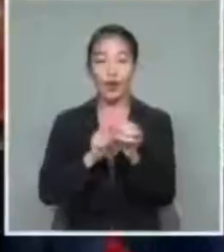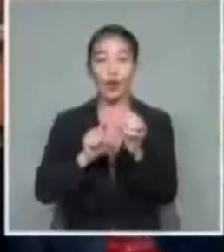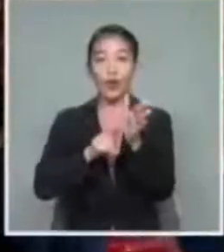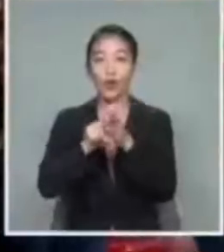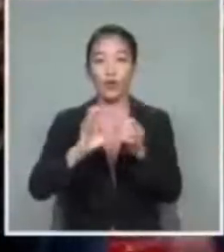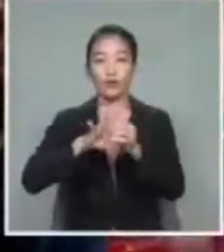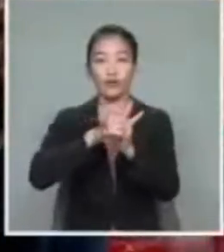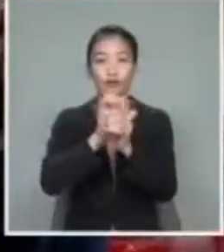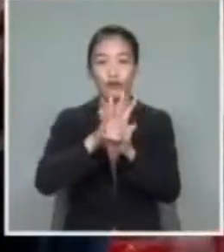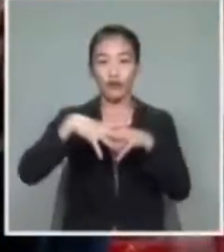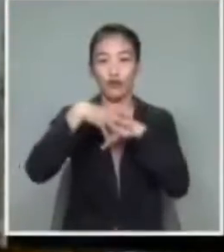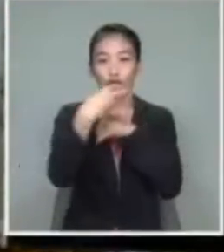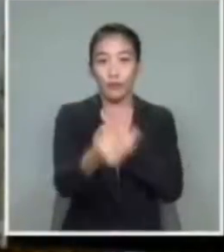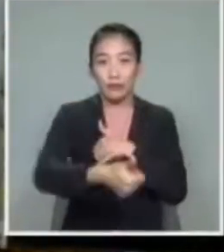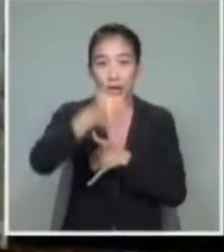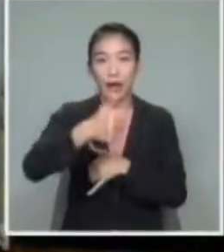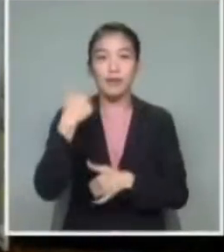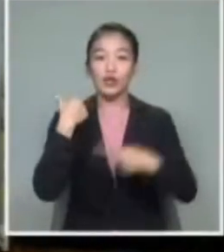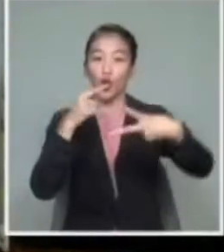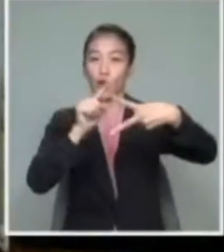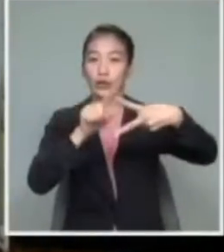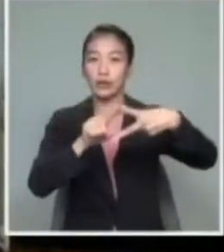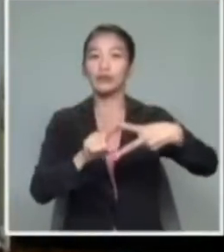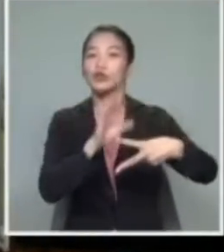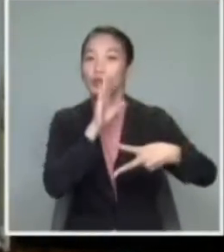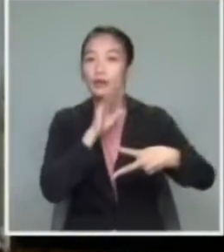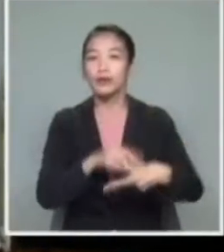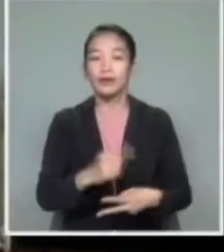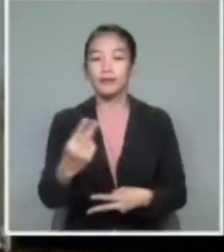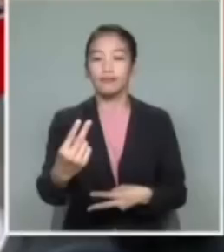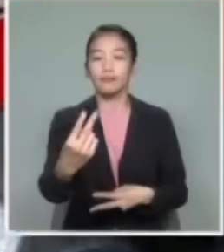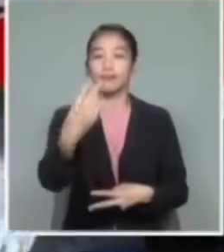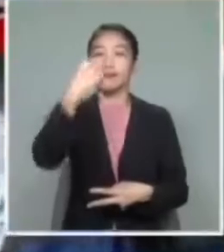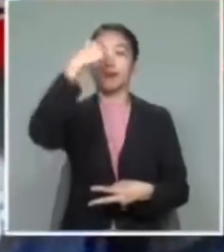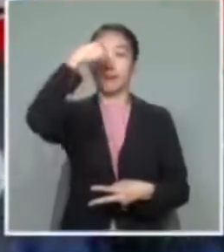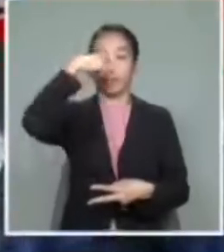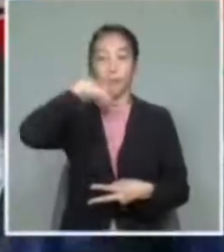งและการสัมผัสสารคัดหลั่งของบุคคลหรือจากสภาพแวดล้อมเนื่องจาก